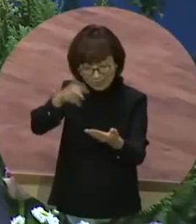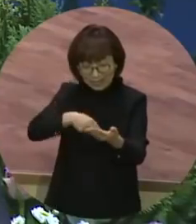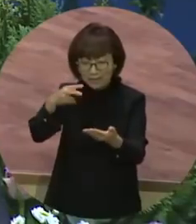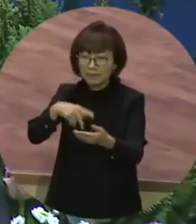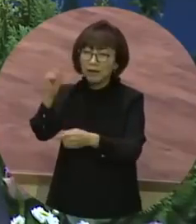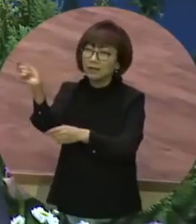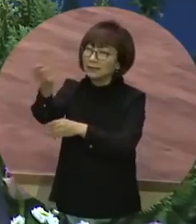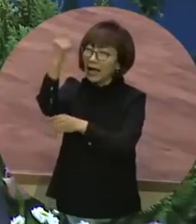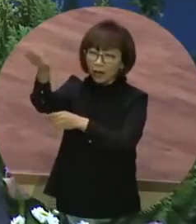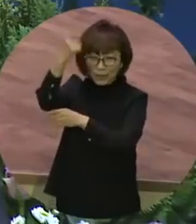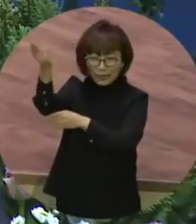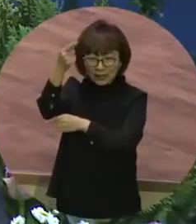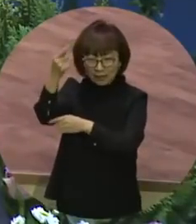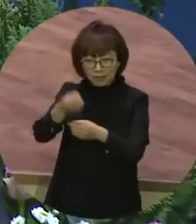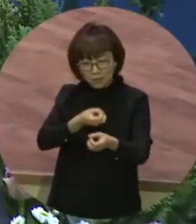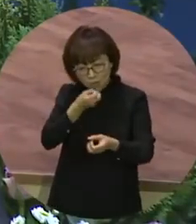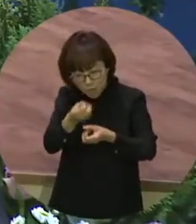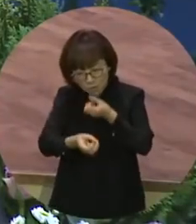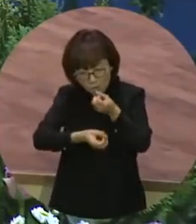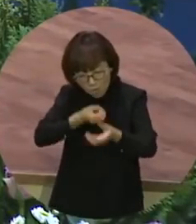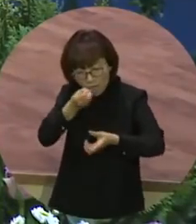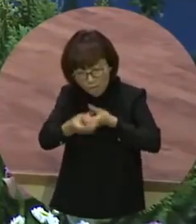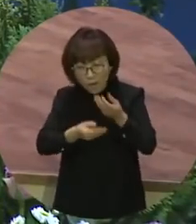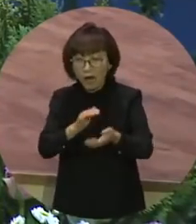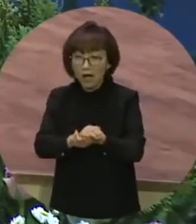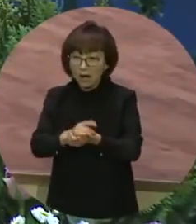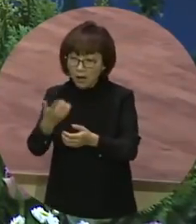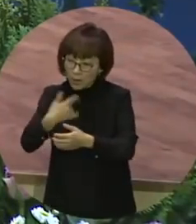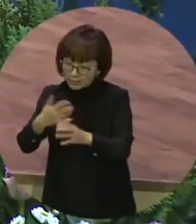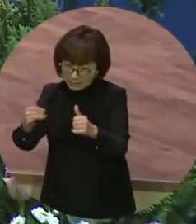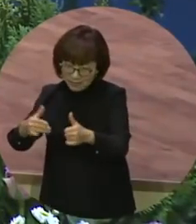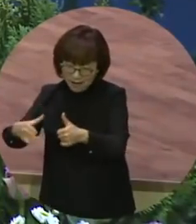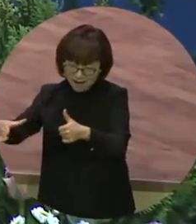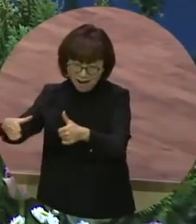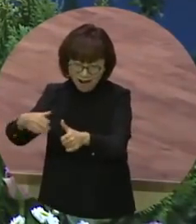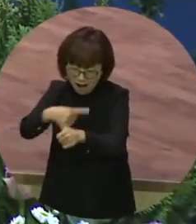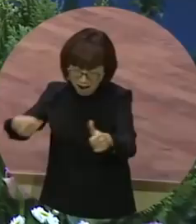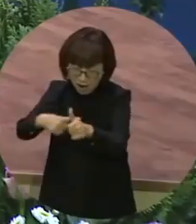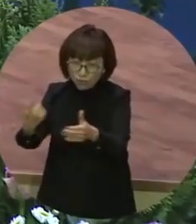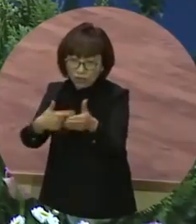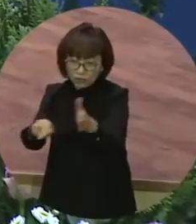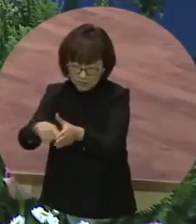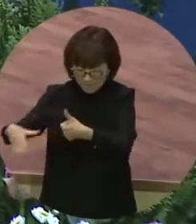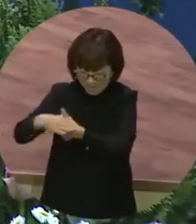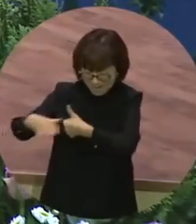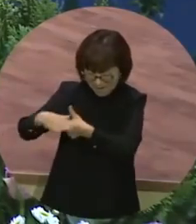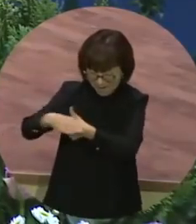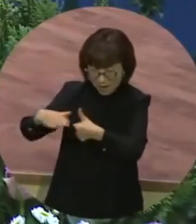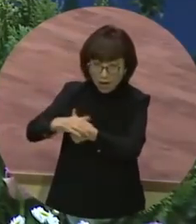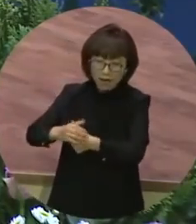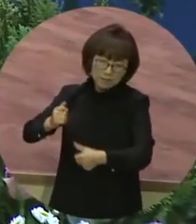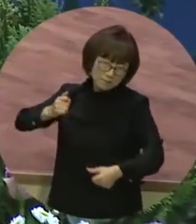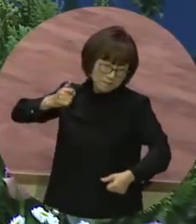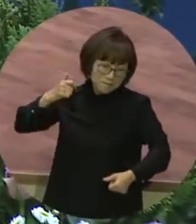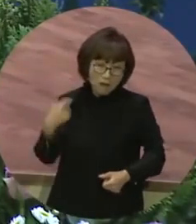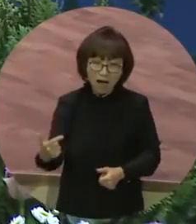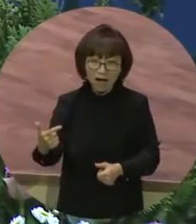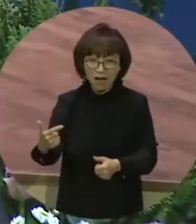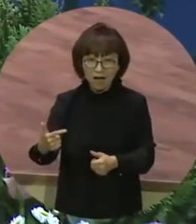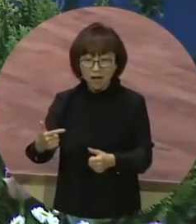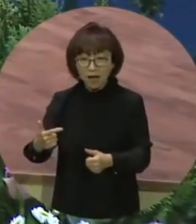많은 고난당하고 죽음의 위기를 당한 인물이 없어요. 성경에 보면. 다윗은 얼마나 위기를 많이